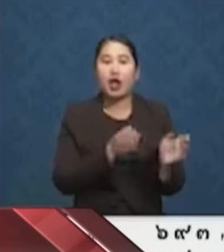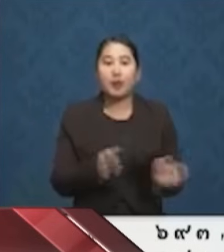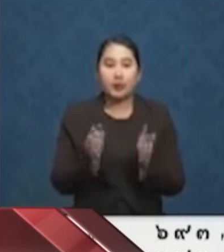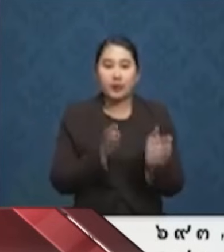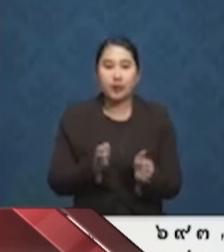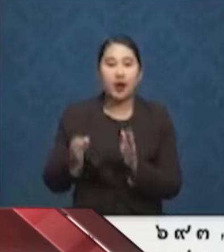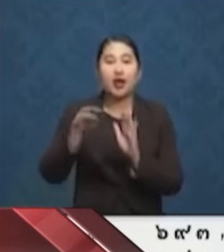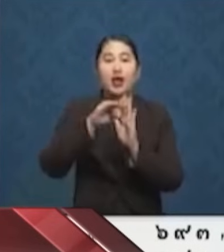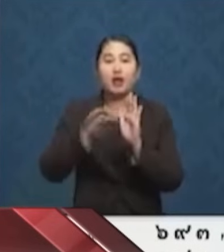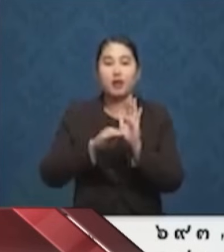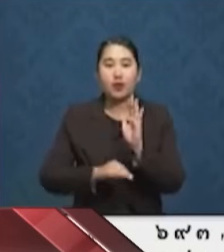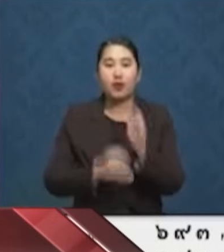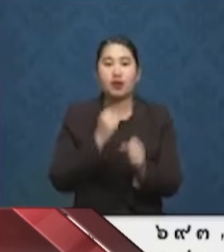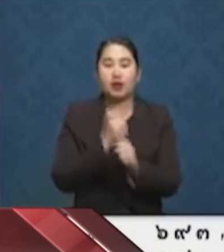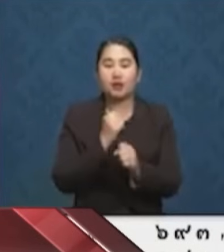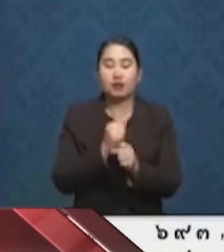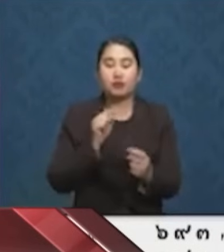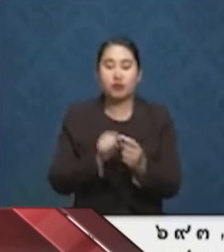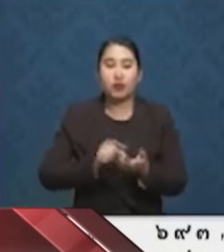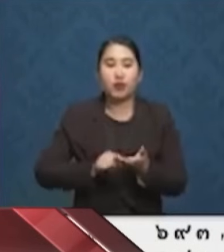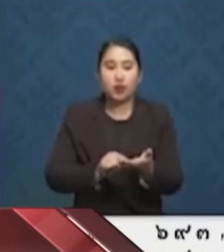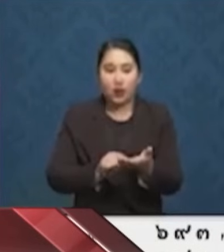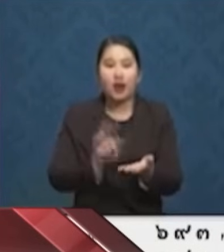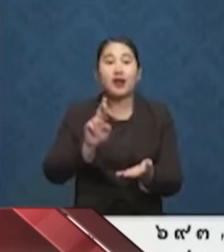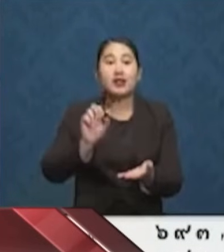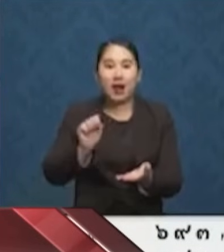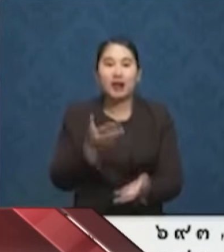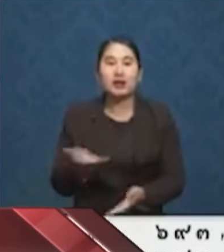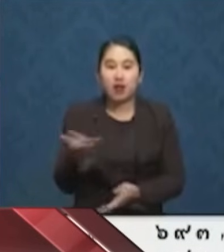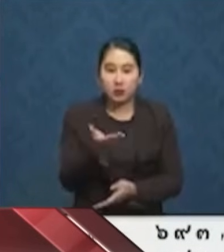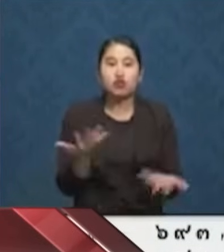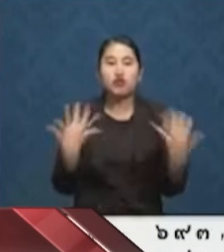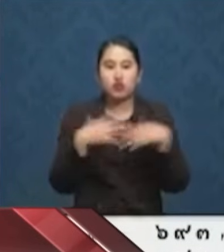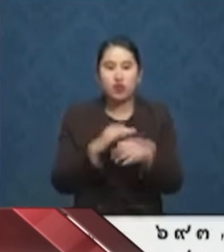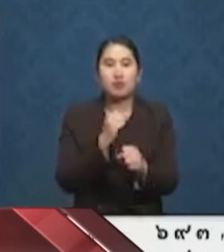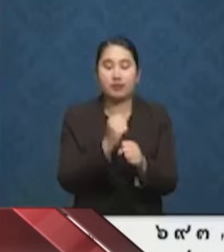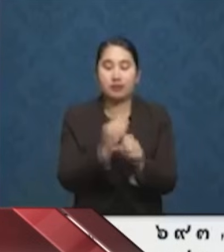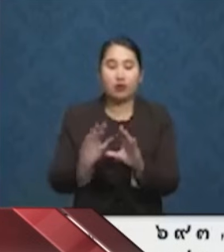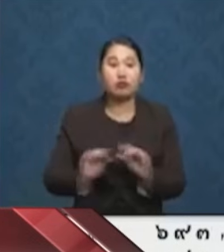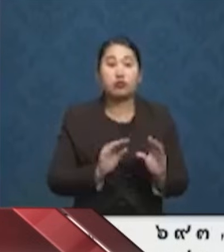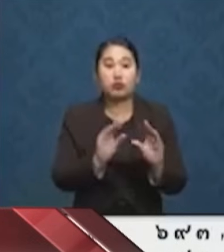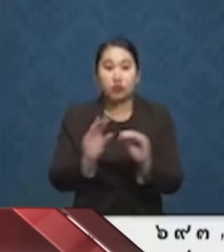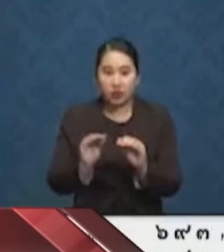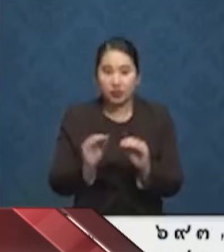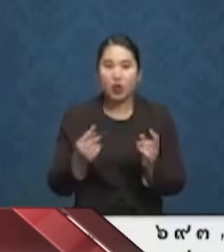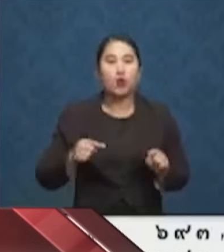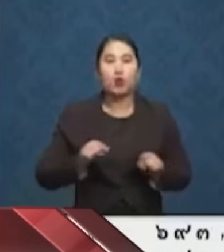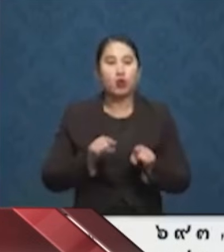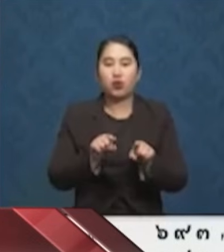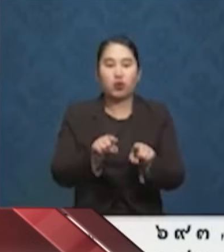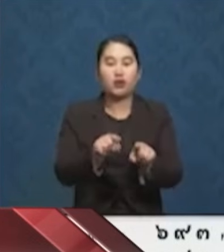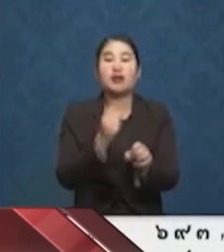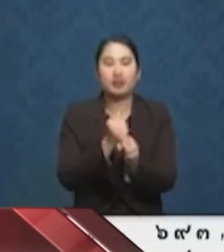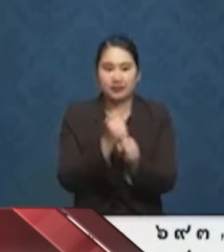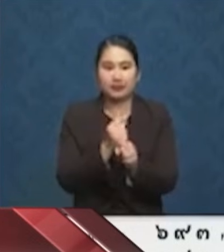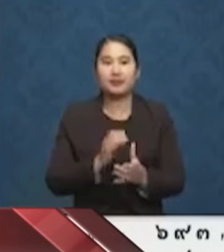นะคะที่กระบวนการเหล่านี้ในรัฐสภาที่ทุกท่านก็มีส่วนร่วมนะคะก็จะต้องทำไปด้วยทำไปด้วยพร้อมๆกัน